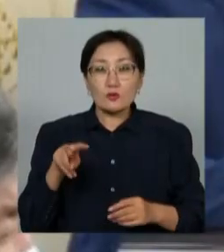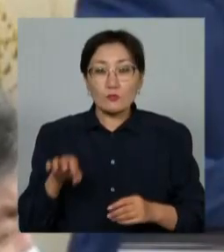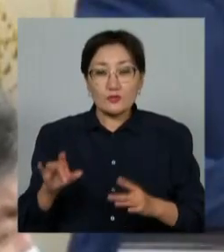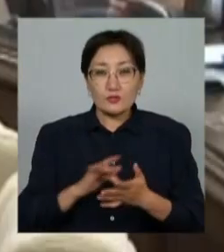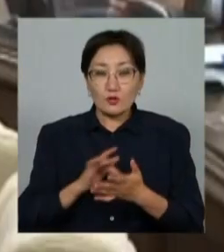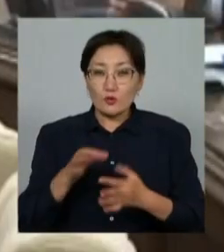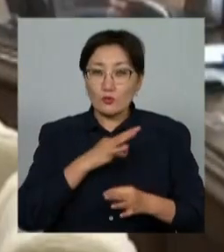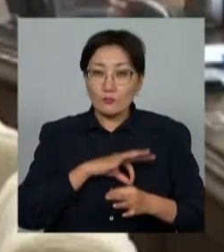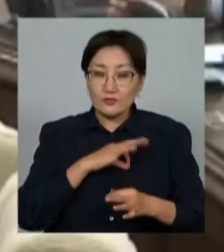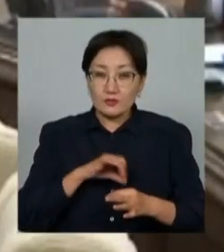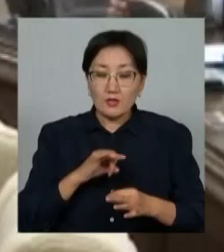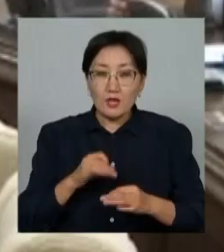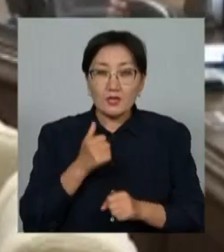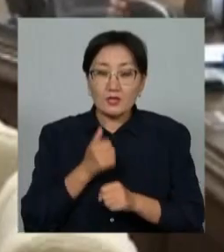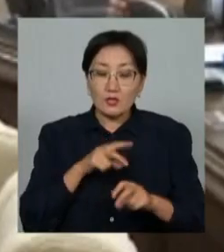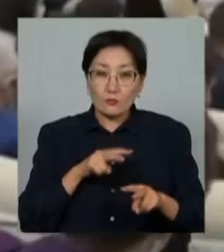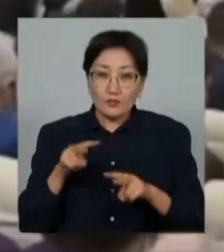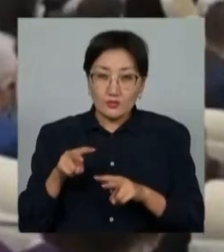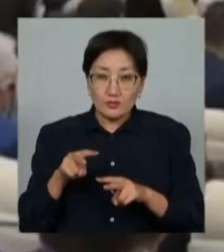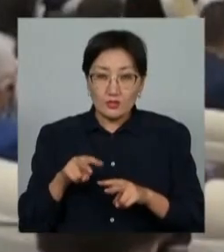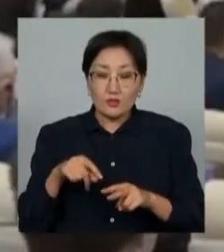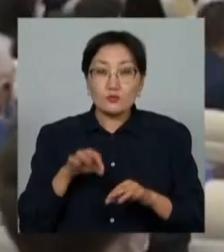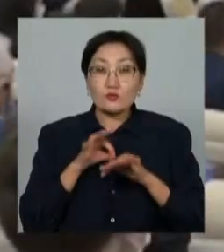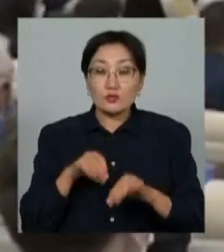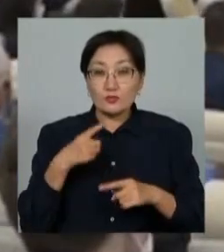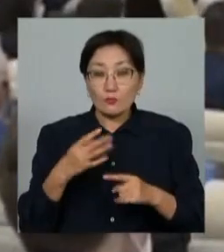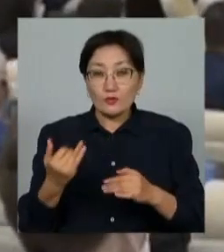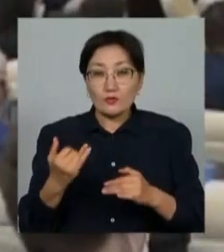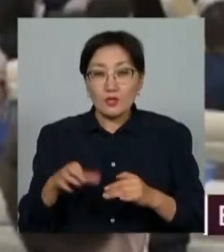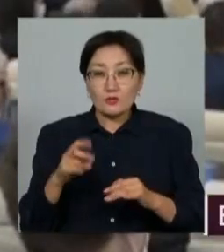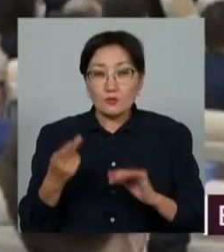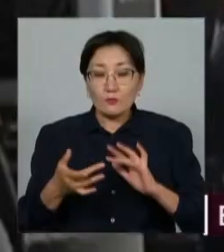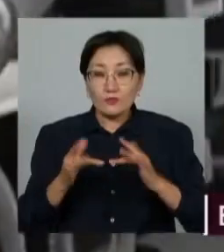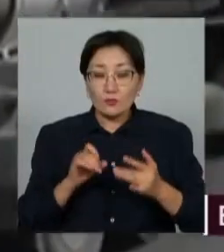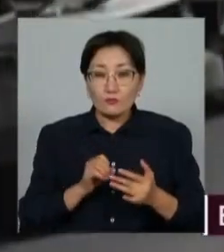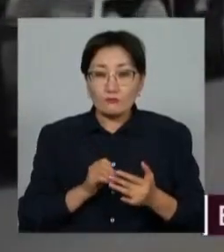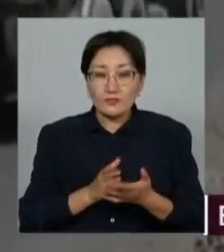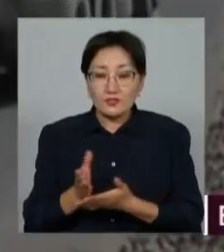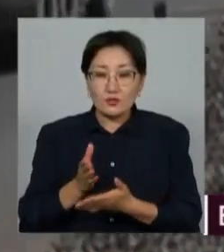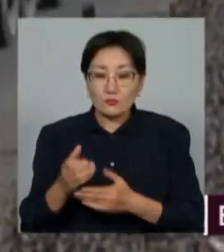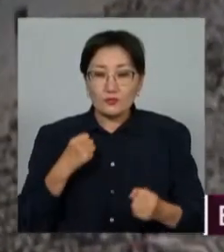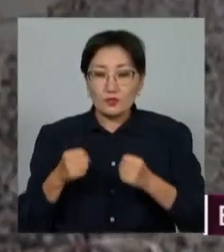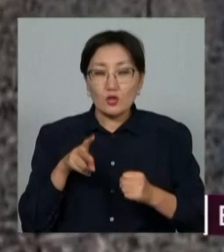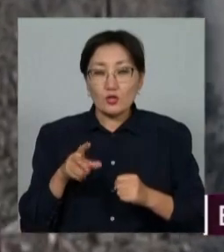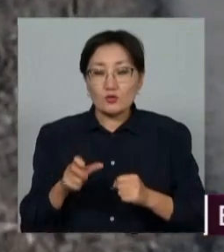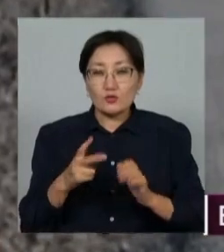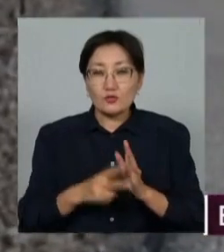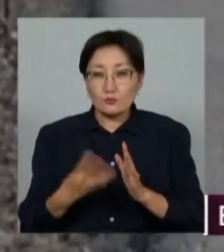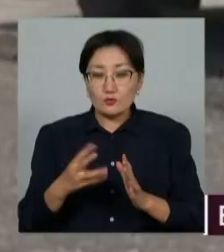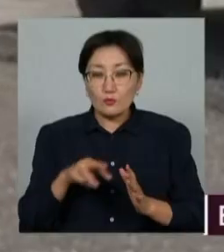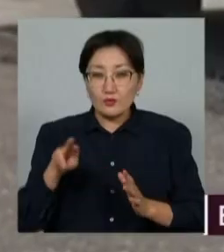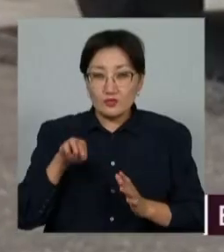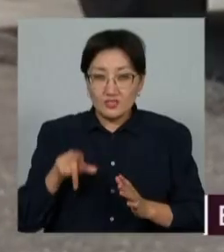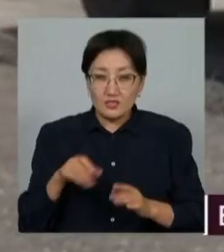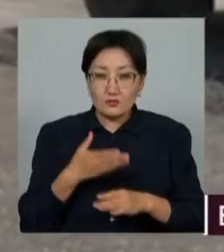бюджетті тиімді пайдалануға қатаң бақылау жасайтынын айтты. Оның дерегінше әлеуметтік саланы нығайтуға 374 миллиард теңге